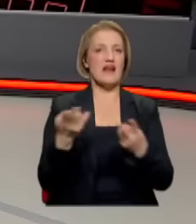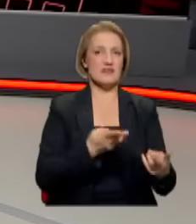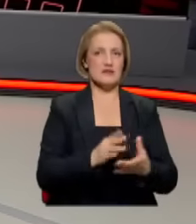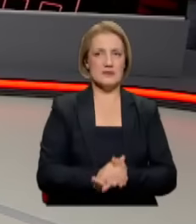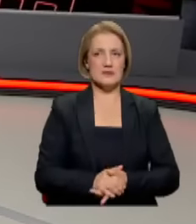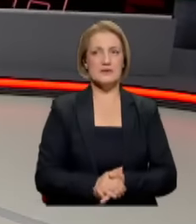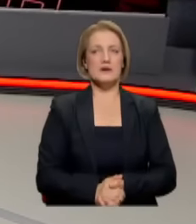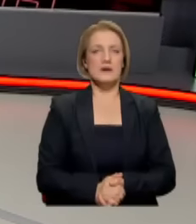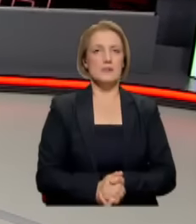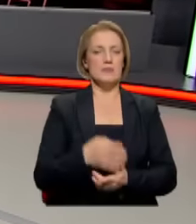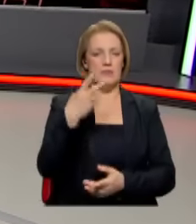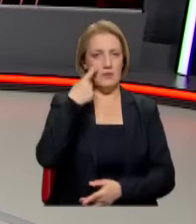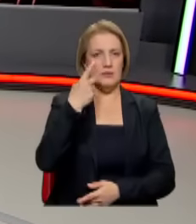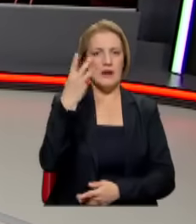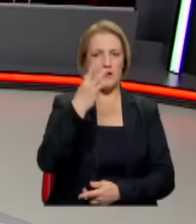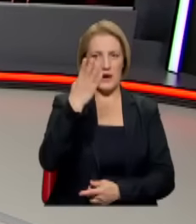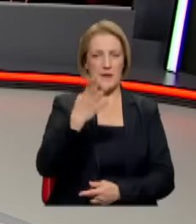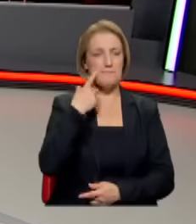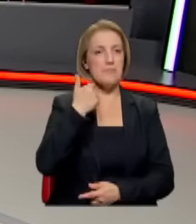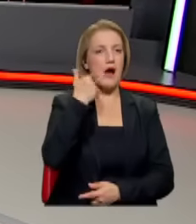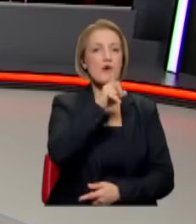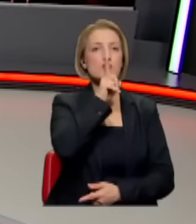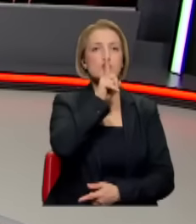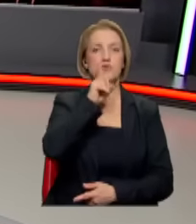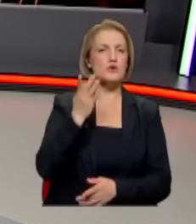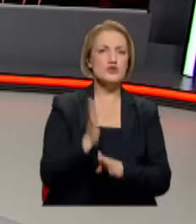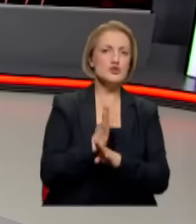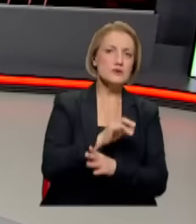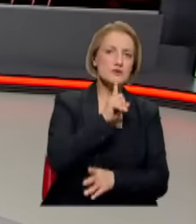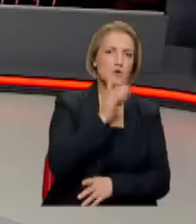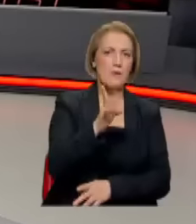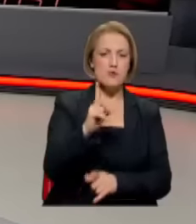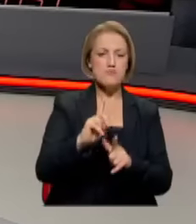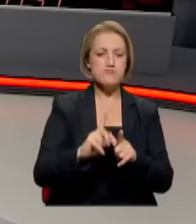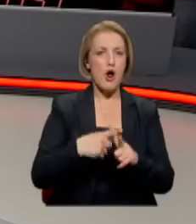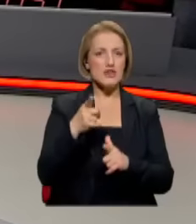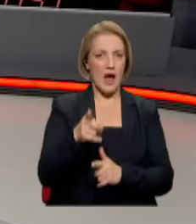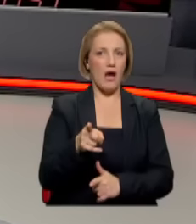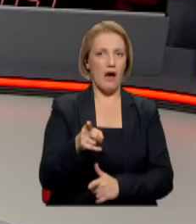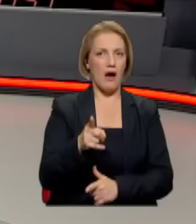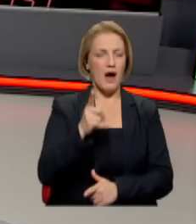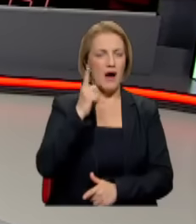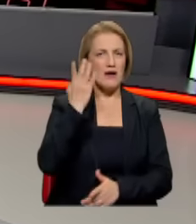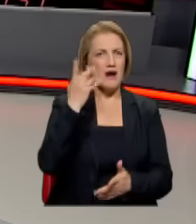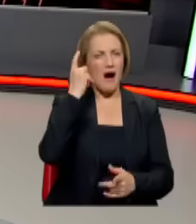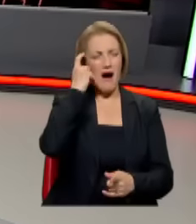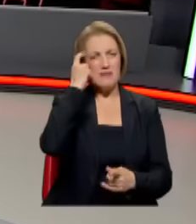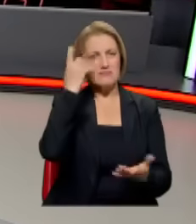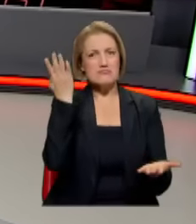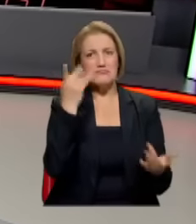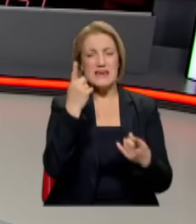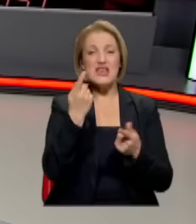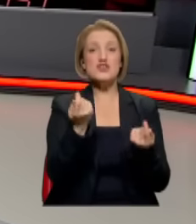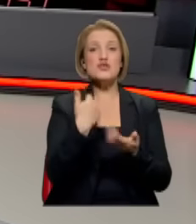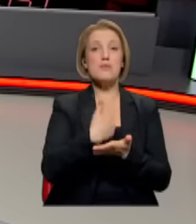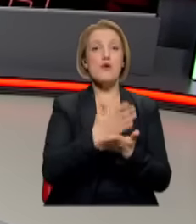daveti Erdoğan da bakanları da susuyor niye susuyorlar Bu projede akla ziyan projede bir iş